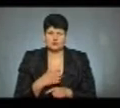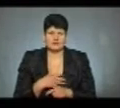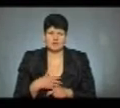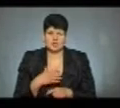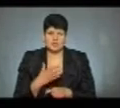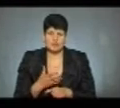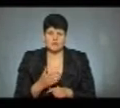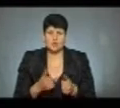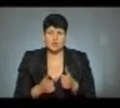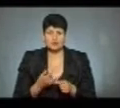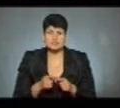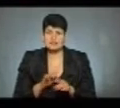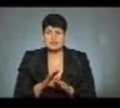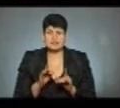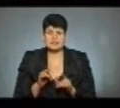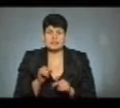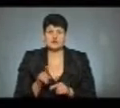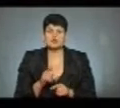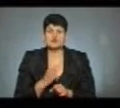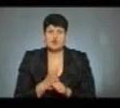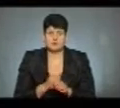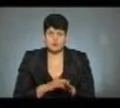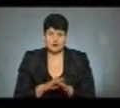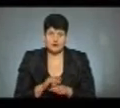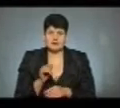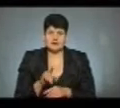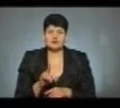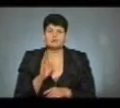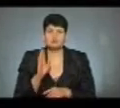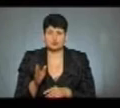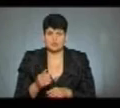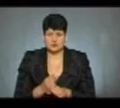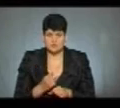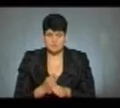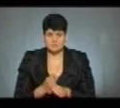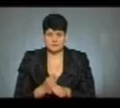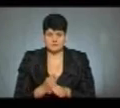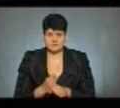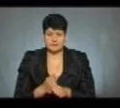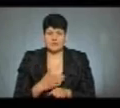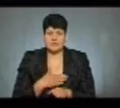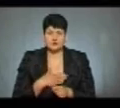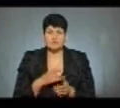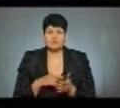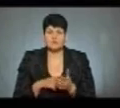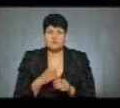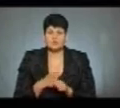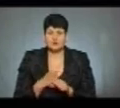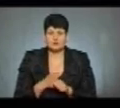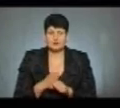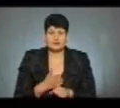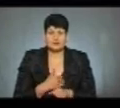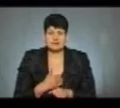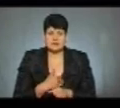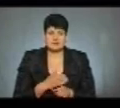аспект. Конкурс – це не тільки про те, що зроблено, але і про те, що буде зроблено. Тобто місто каже, в нашому місті зроблено такі-то ініціативи